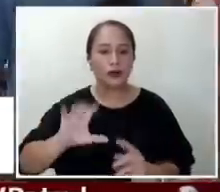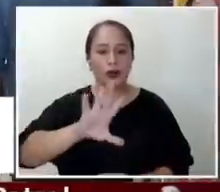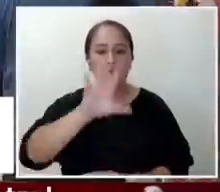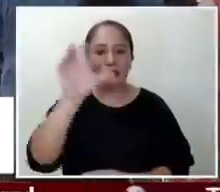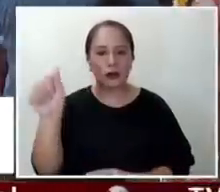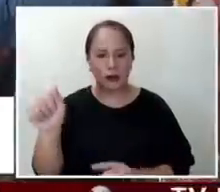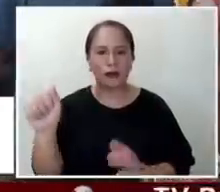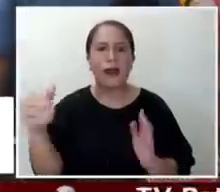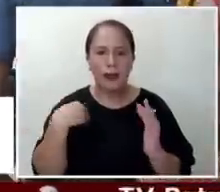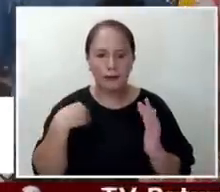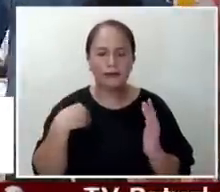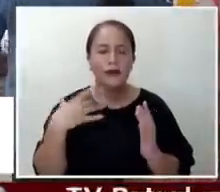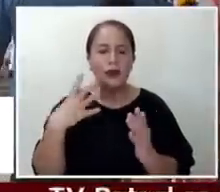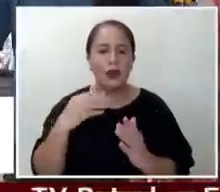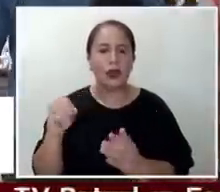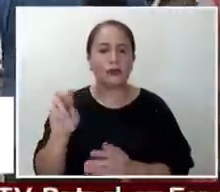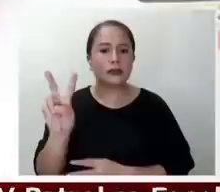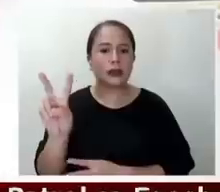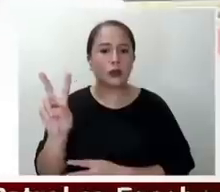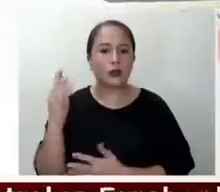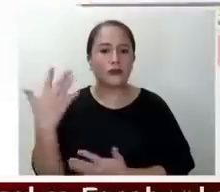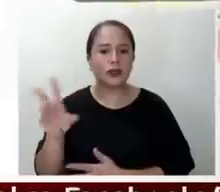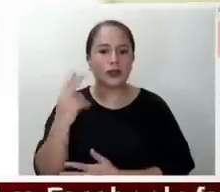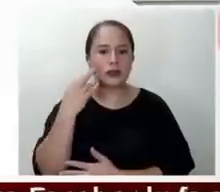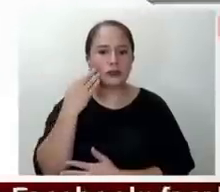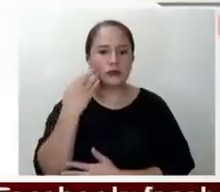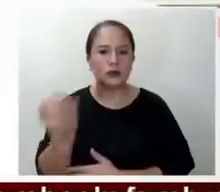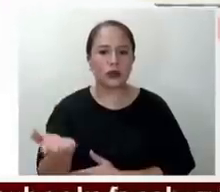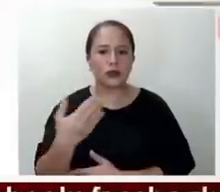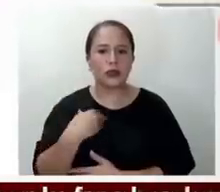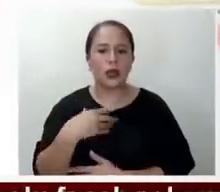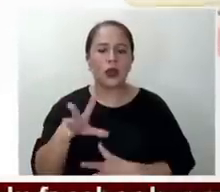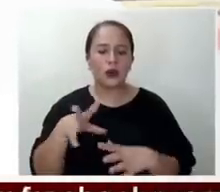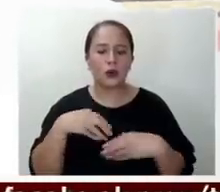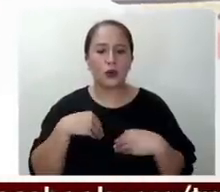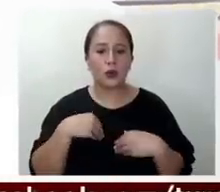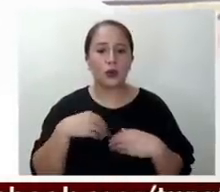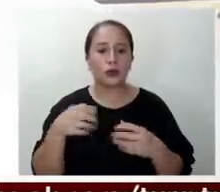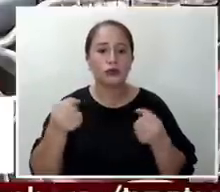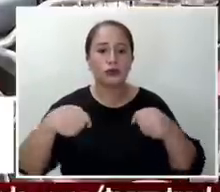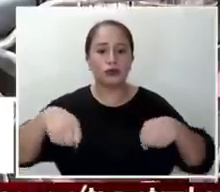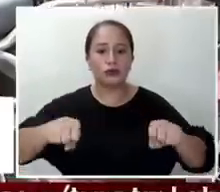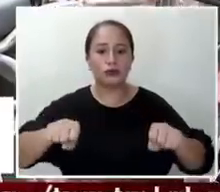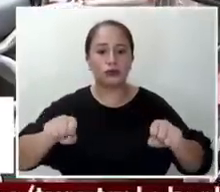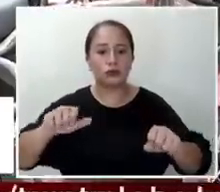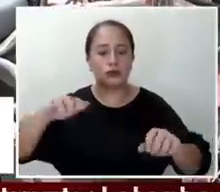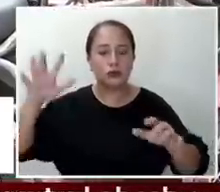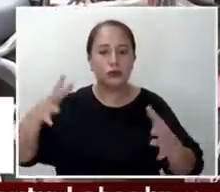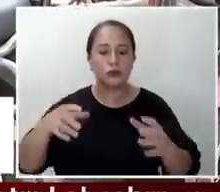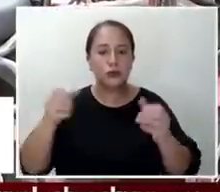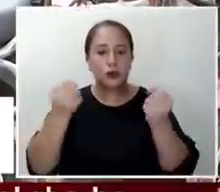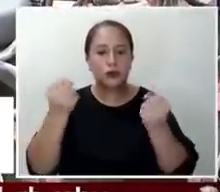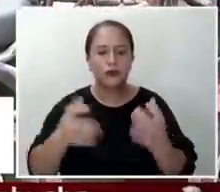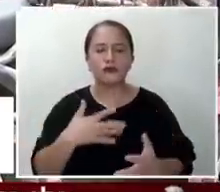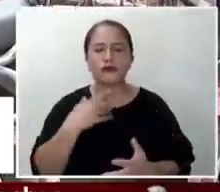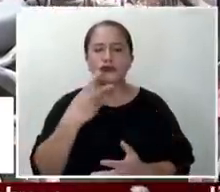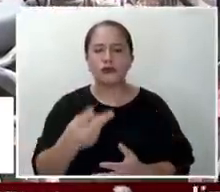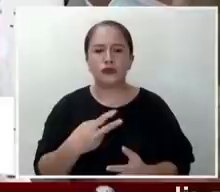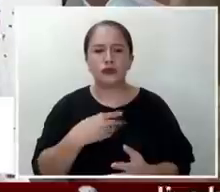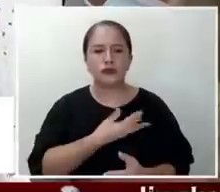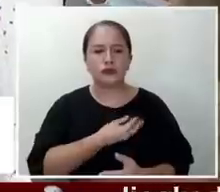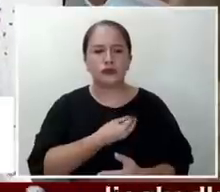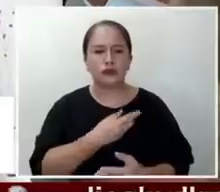naitala at 2 rito ang namatay na. Aminado ang tricycle driver na si Walter na natatakot siya tuwing